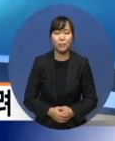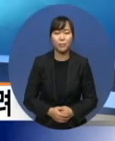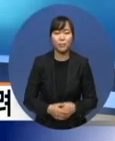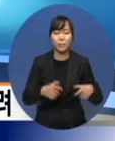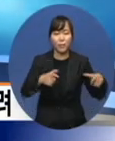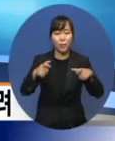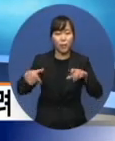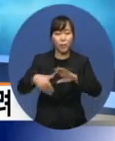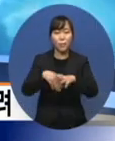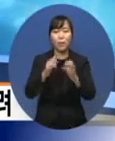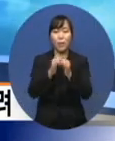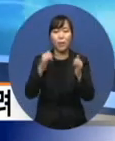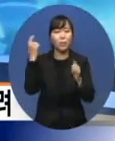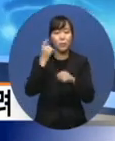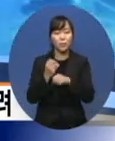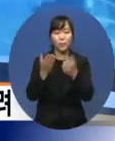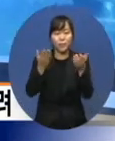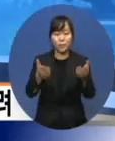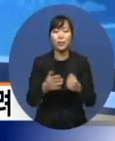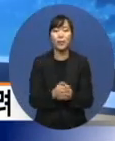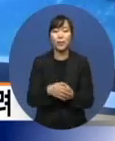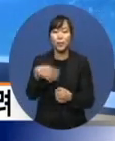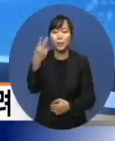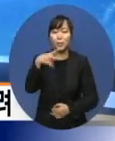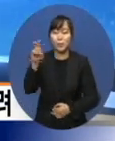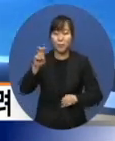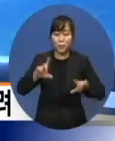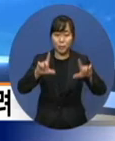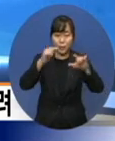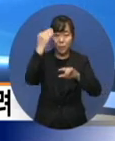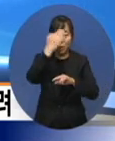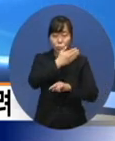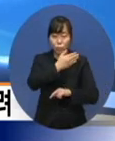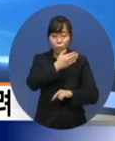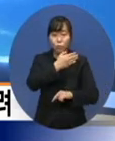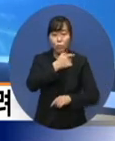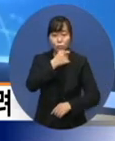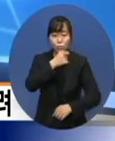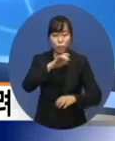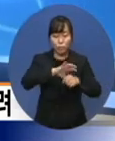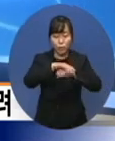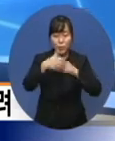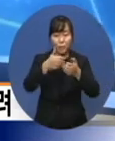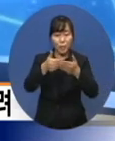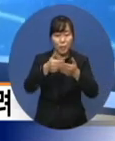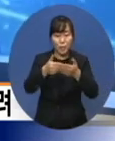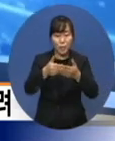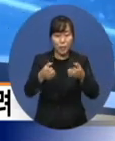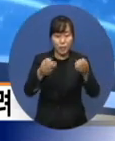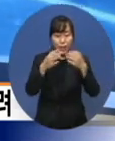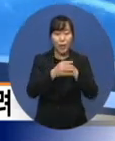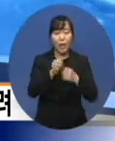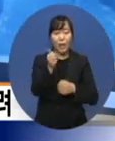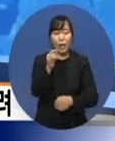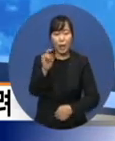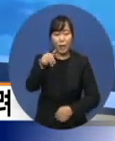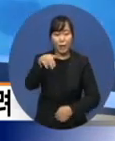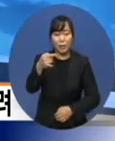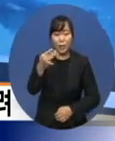지역의 문화가 소식 전해드립니다. 2020 여수국제미술제가 해제의 근기어라는